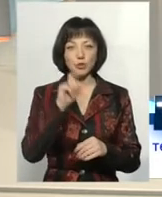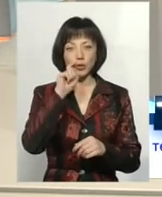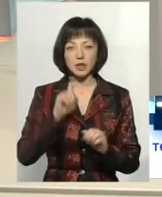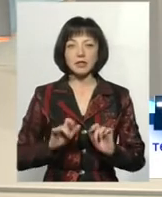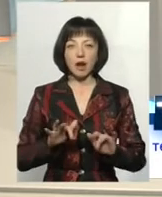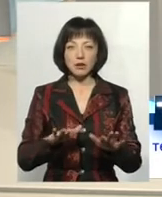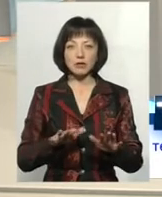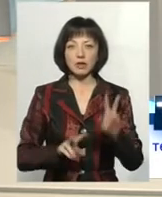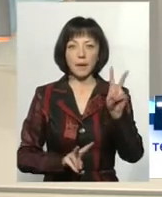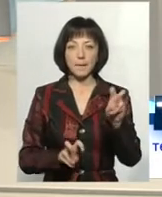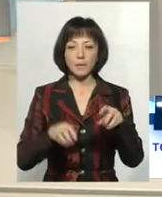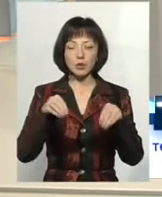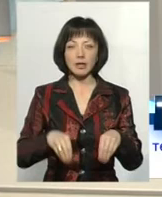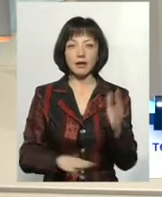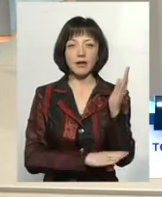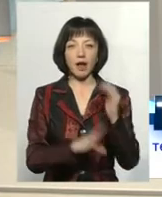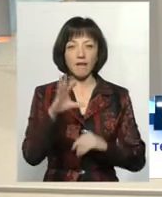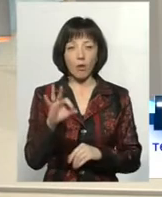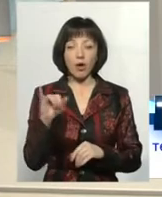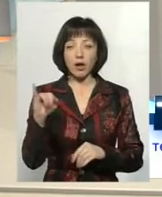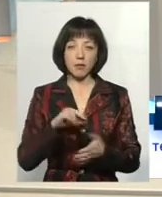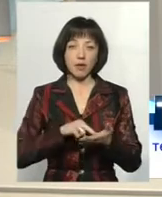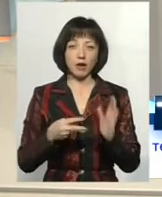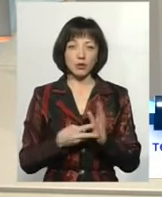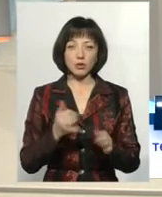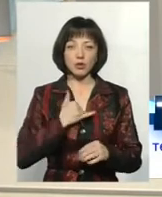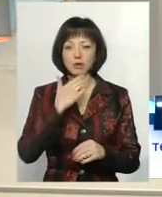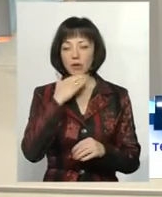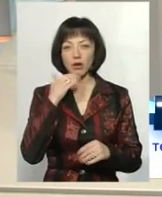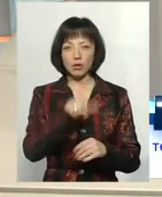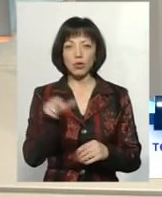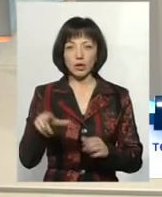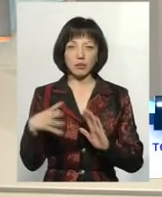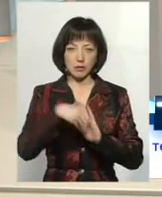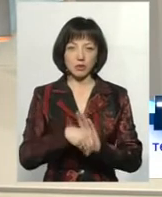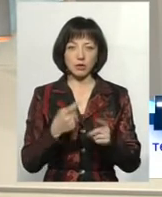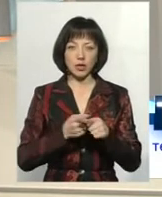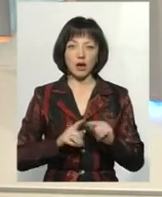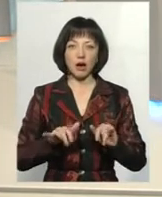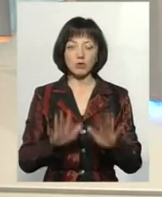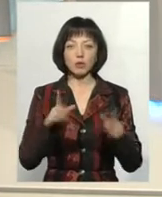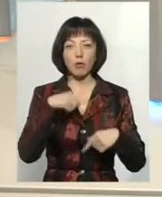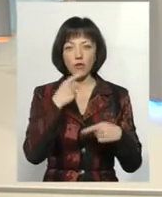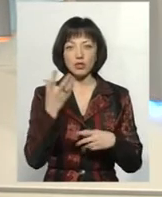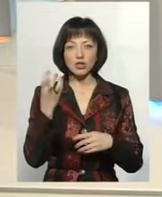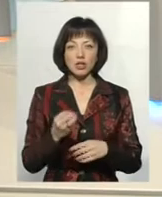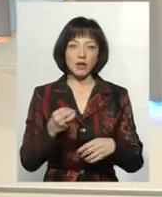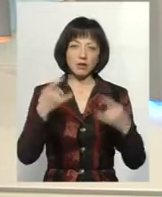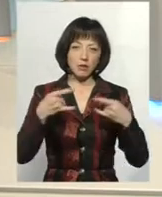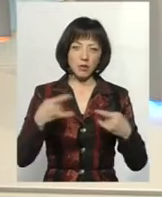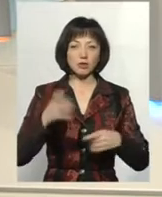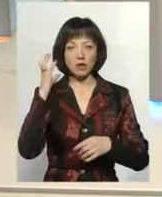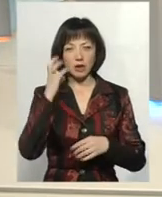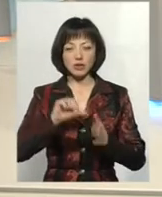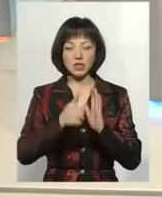акція «Посади дерево». От, і плануємо, що у нас багато людей до цієї акції під'єднається. Ми будемо говорити ще в засобах масової